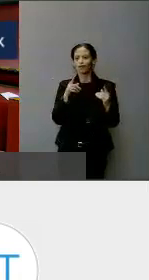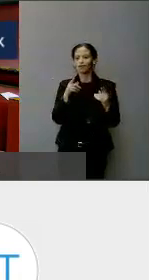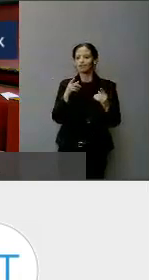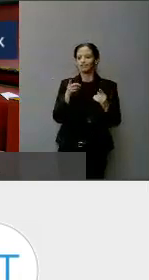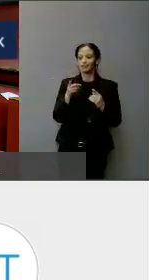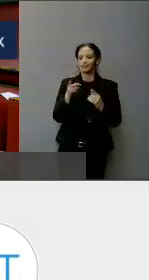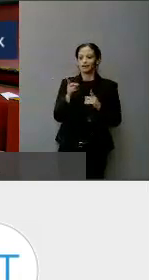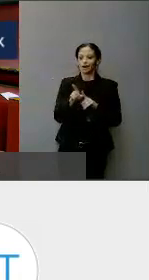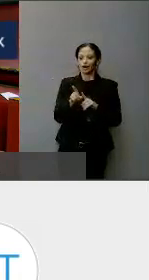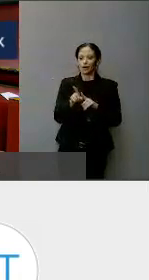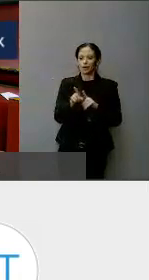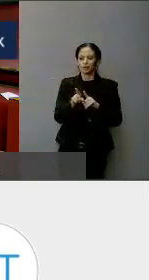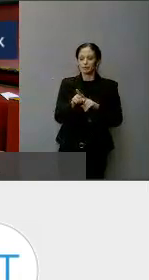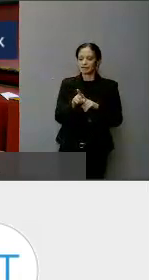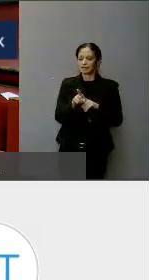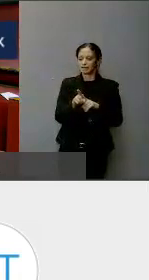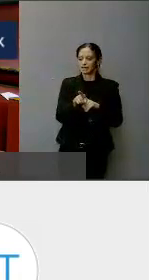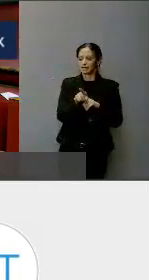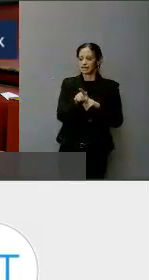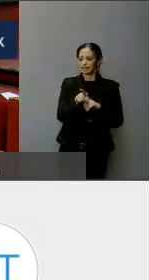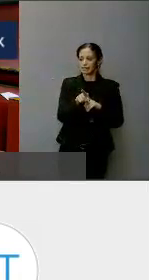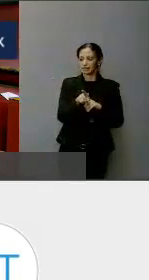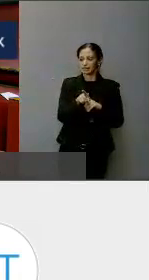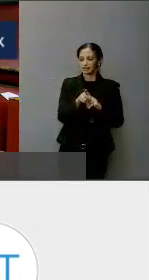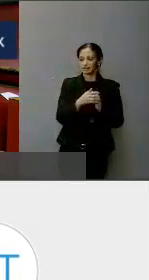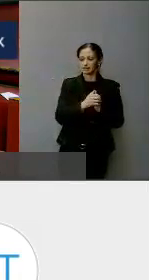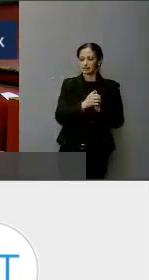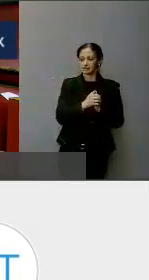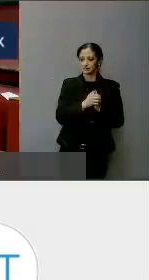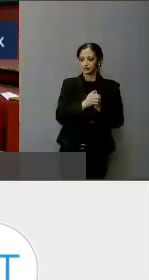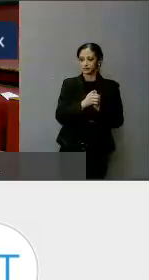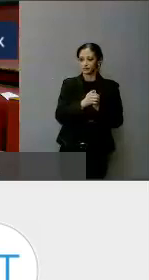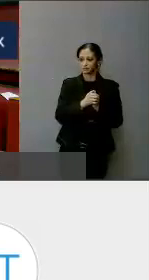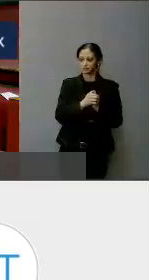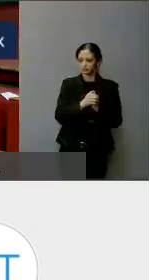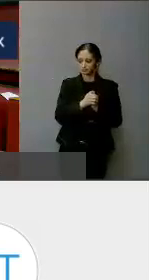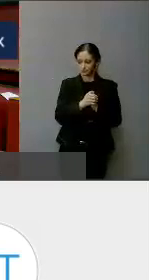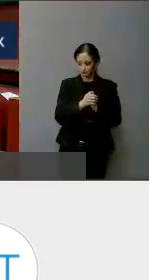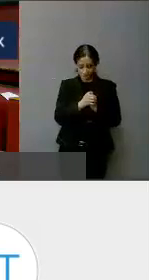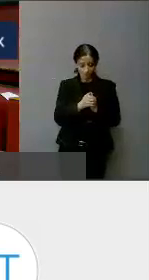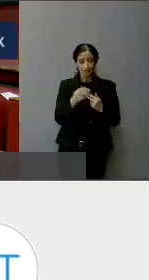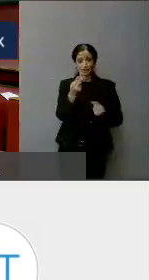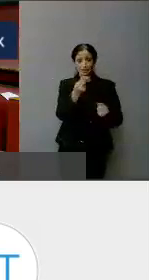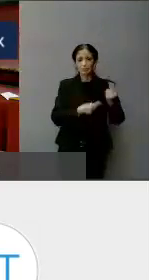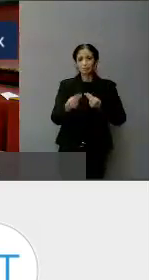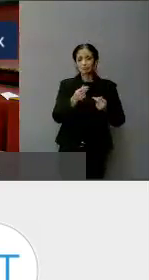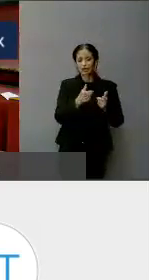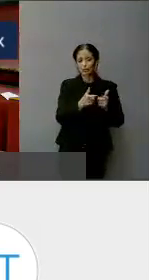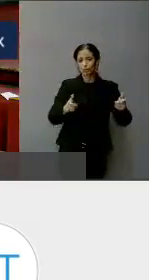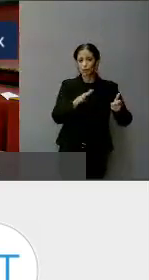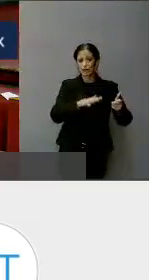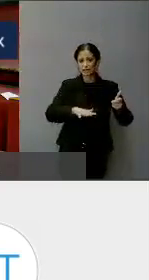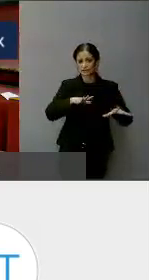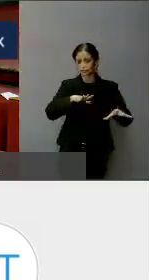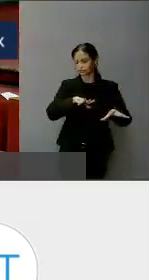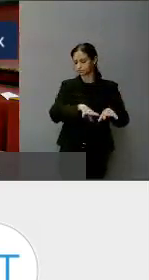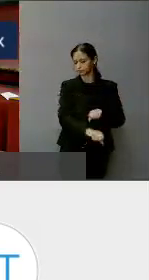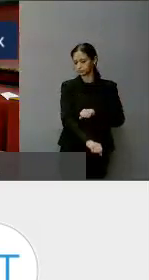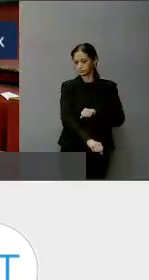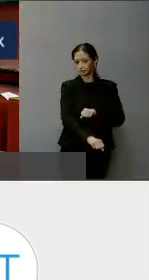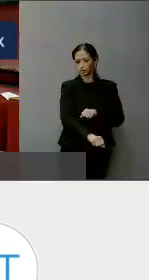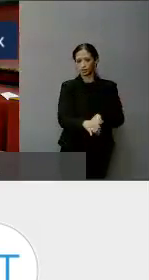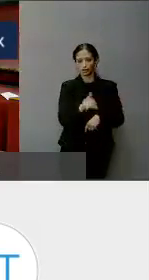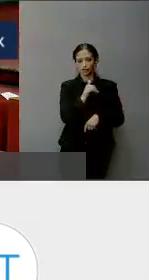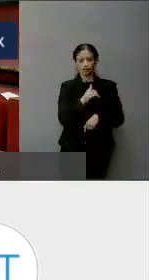apparentemente anche se profondamente il piano urbanistico attuale facendo finta di non farlo ma oggi